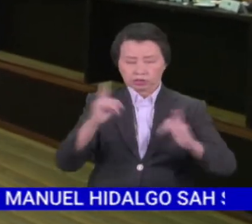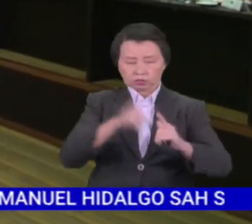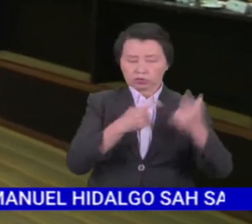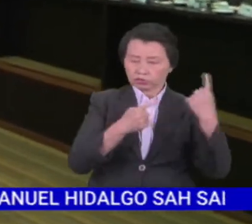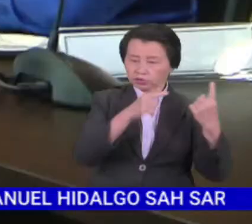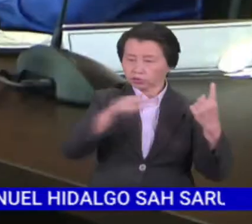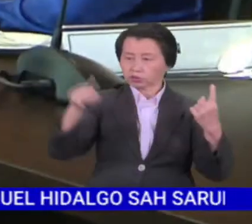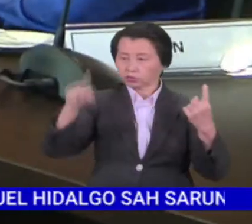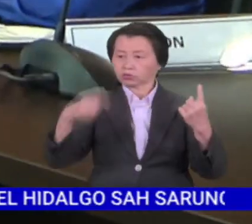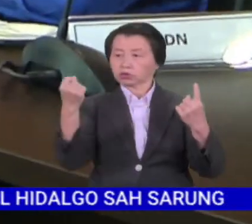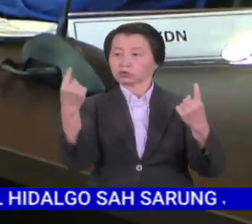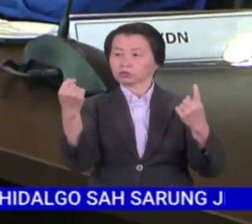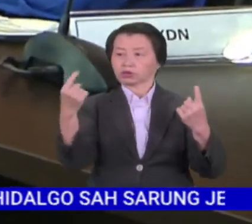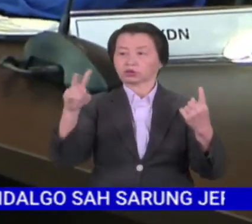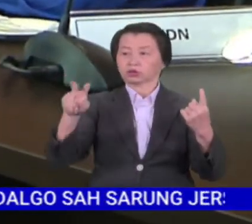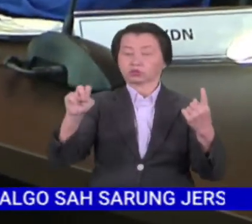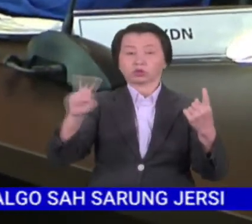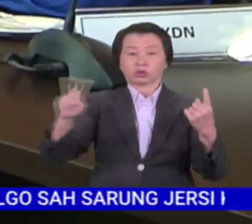Januari 2022